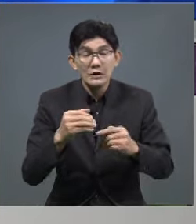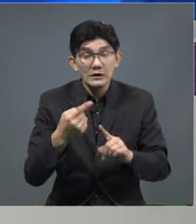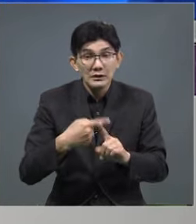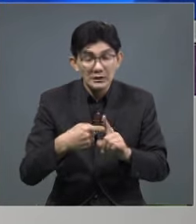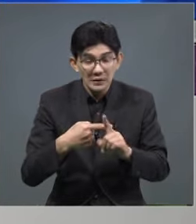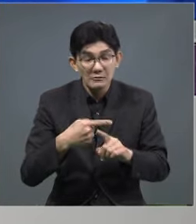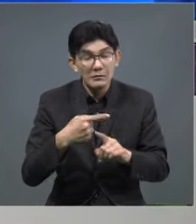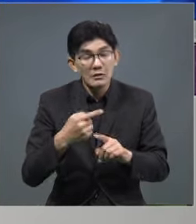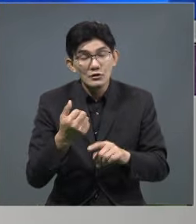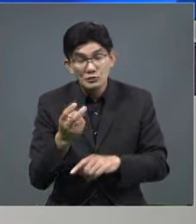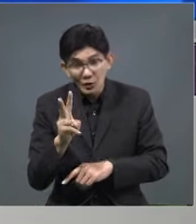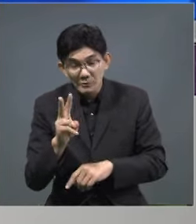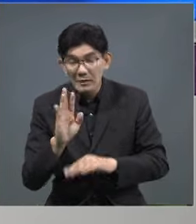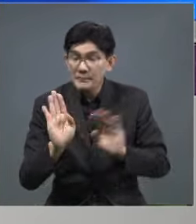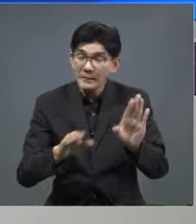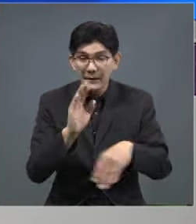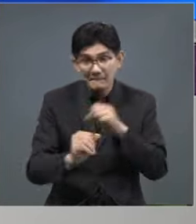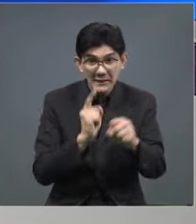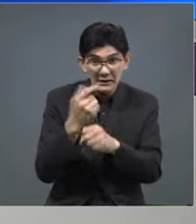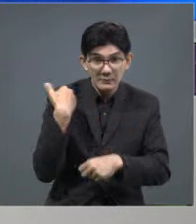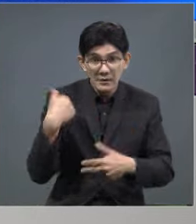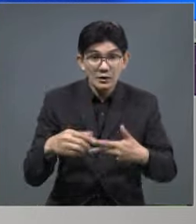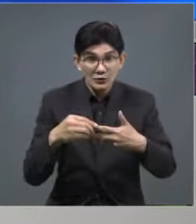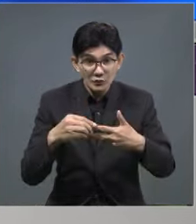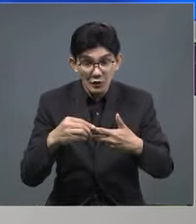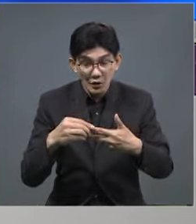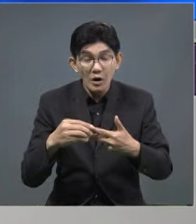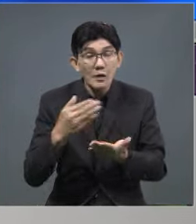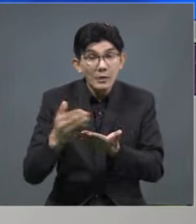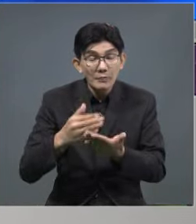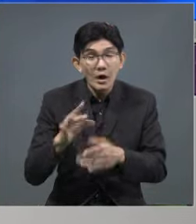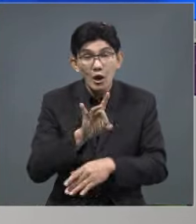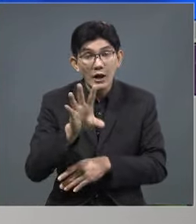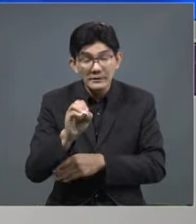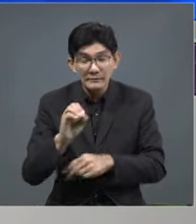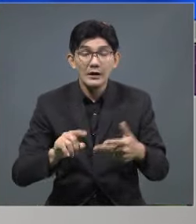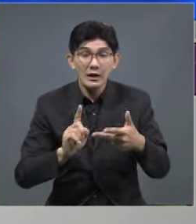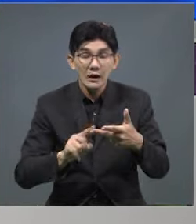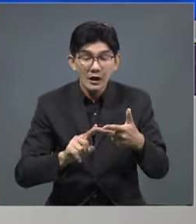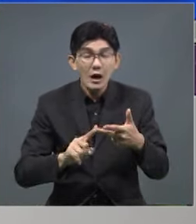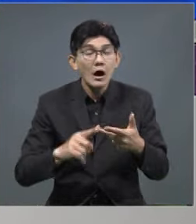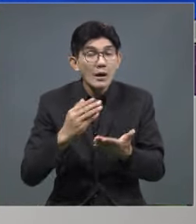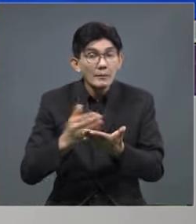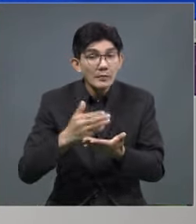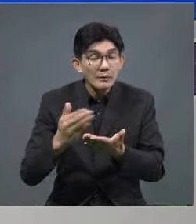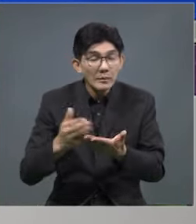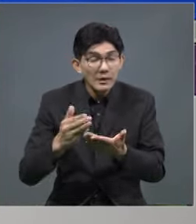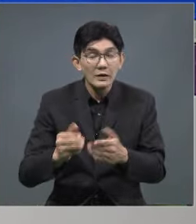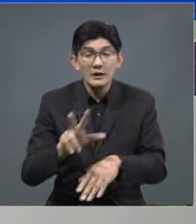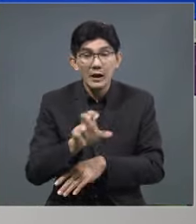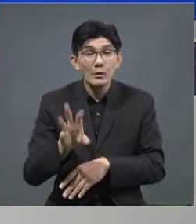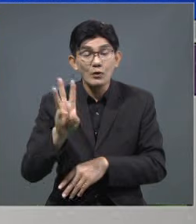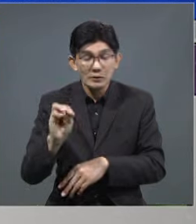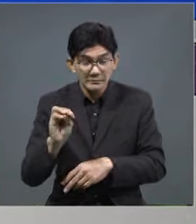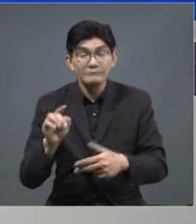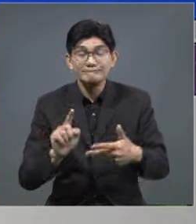1ปีเงินกู้สามัญจะผ่อนชำระได้ไม่เกิน150งวดและเงินกู้พิเศษต้องไม่เกิน360